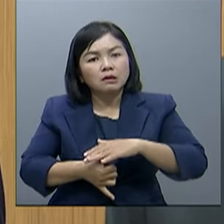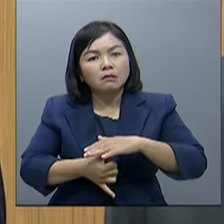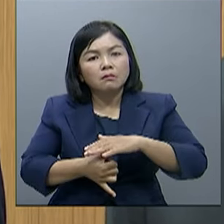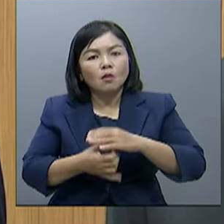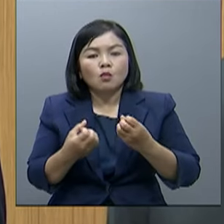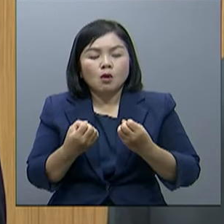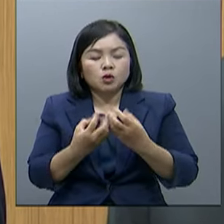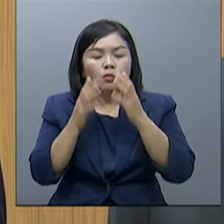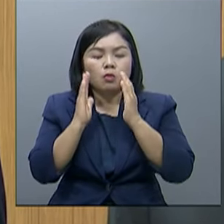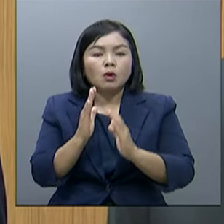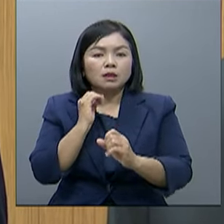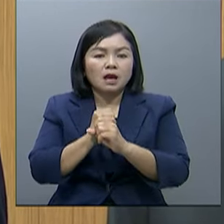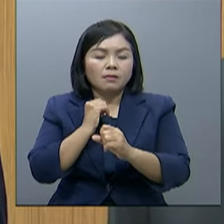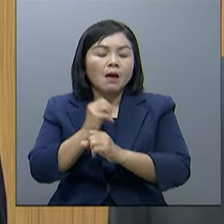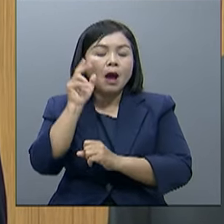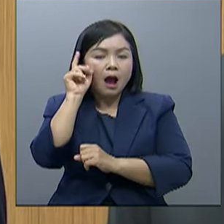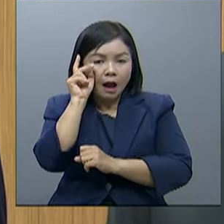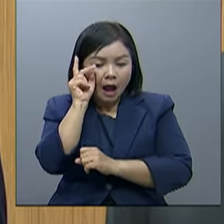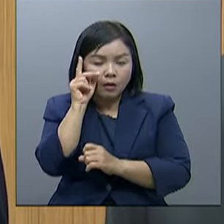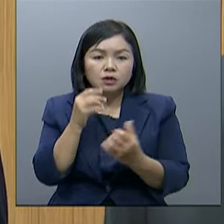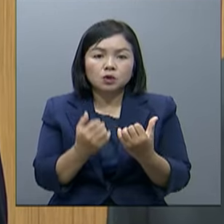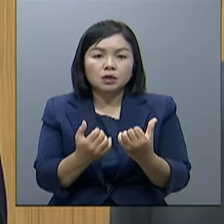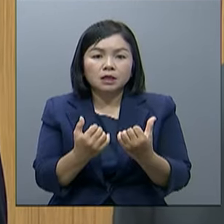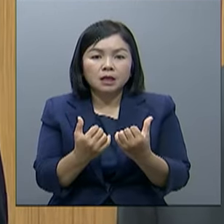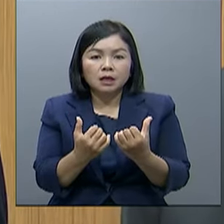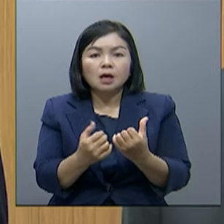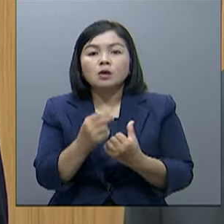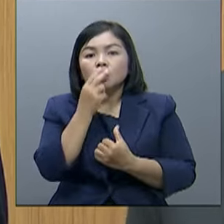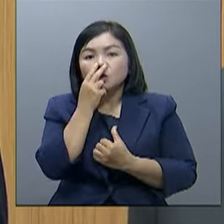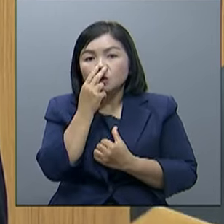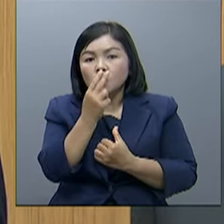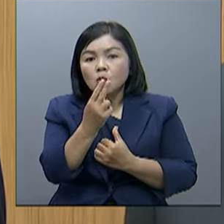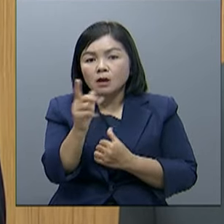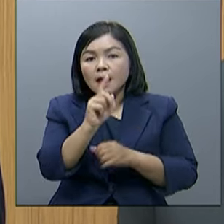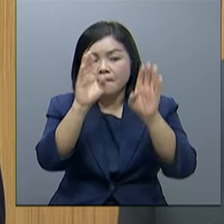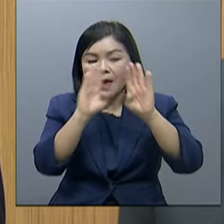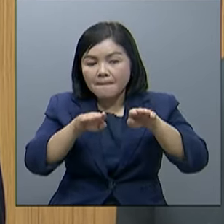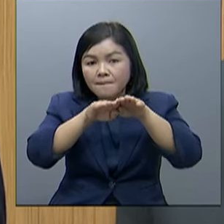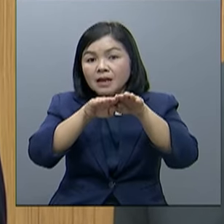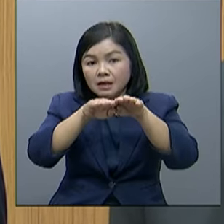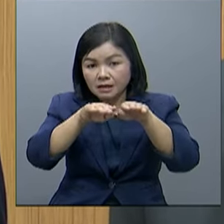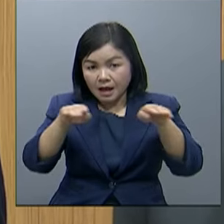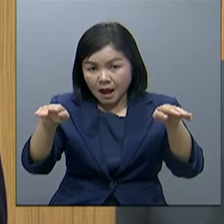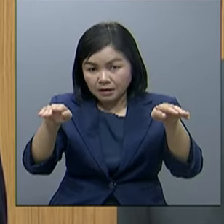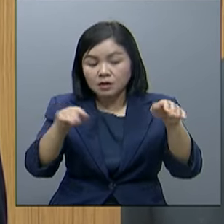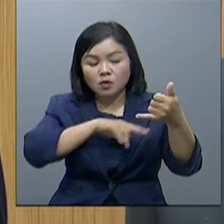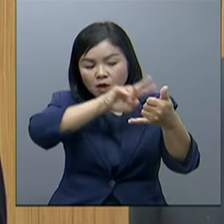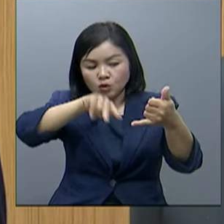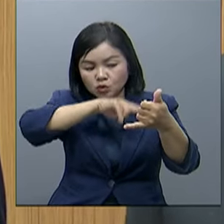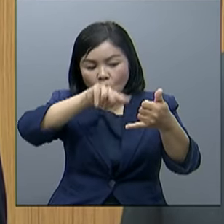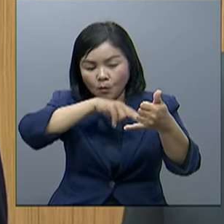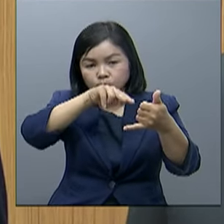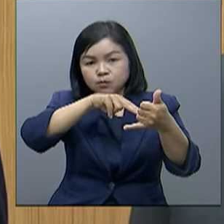การทำหน้าที่ของสื่อก็จำเป็นที่จะต้องทำให้เกิดเป็นแบบอย่างในการที่จะมีการตรวจสอบเ